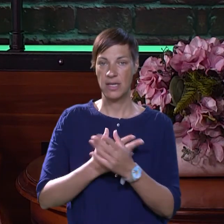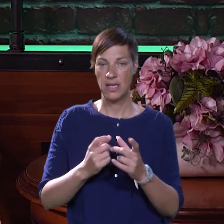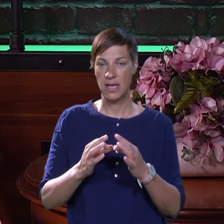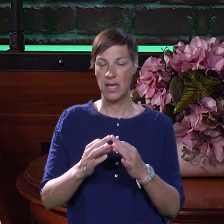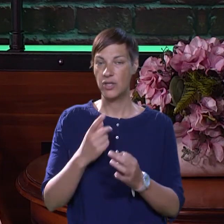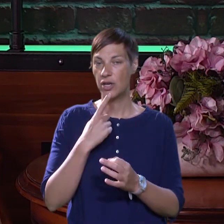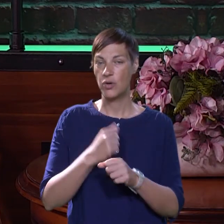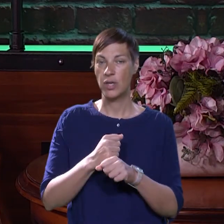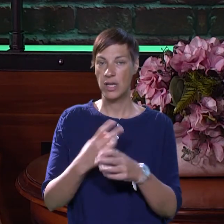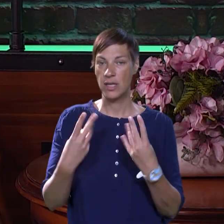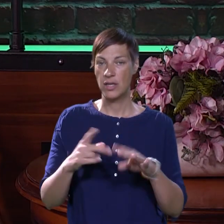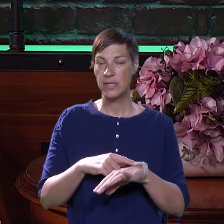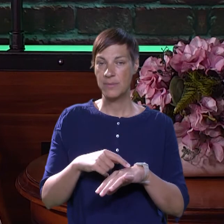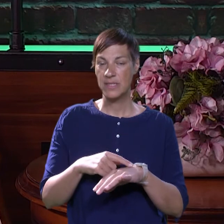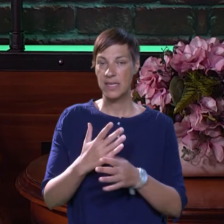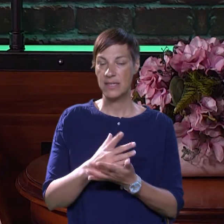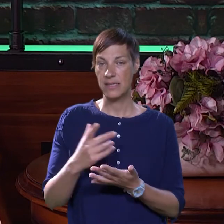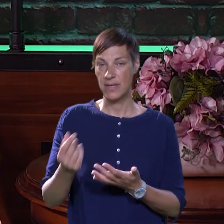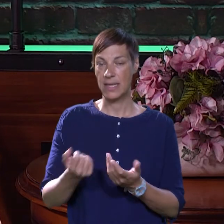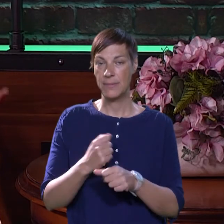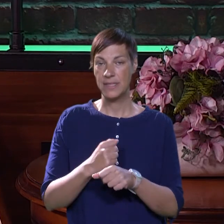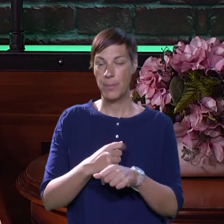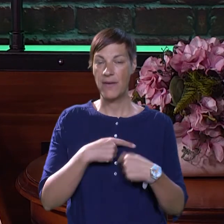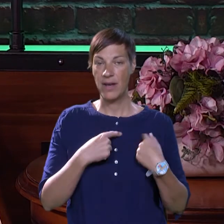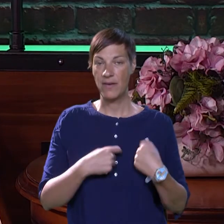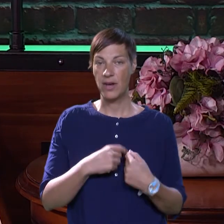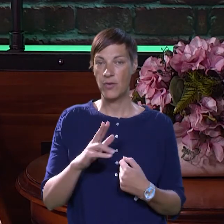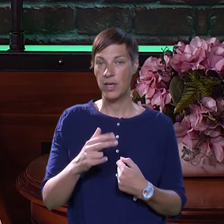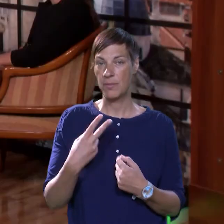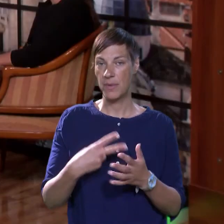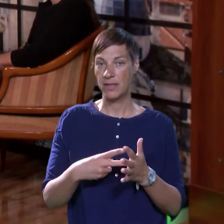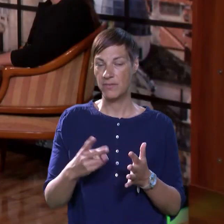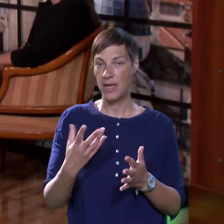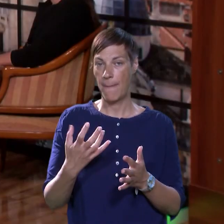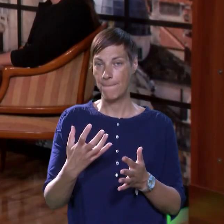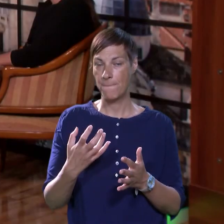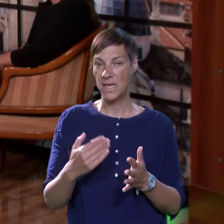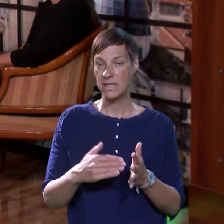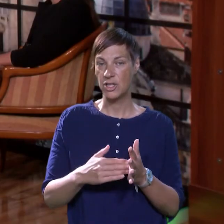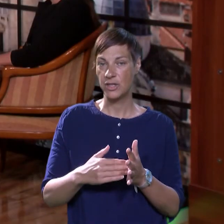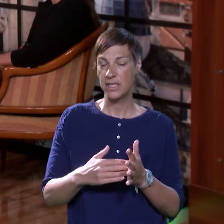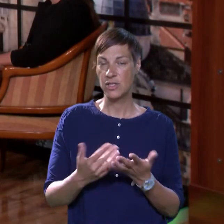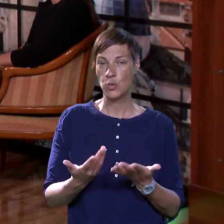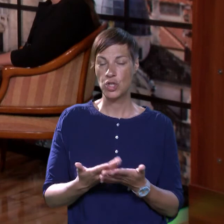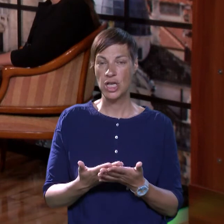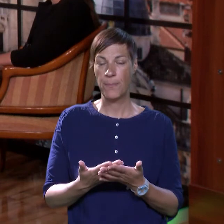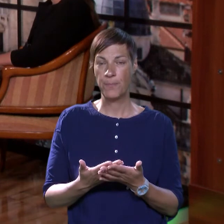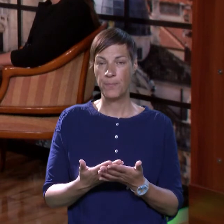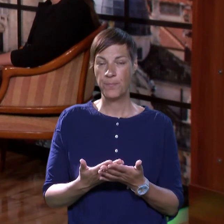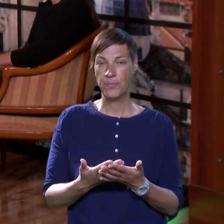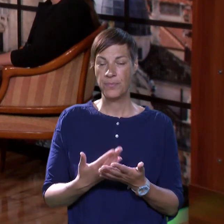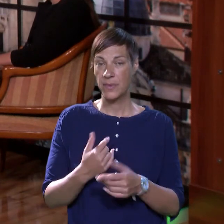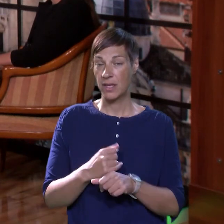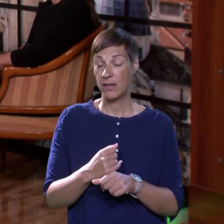koordinatora koji rade 8 sati svaki dan da bi se bavili volonterima, kojih ima 2500 i kvadrat miliona volonterskih